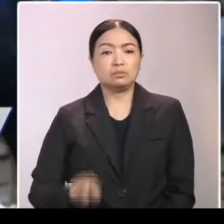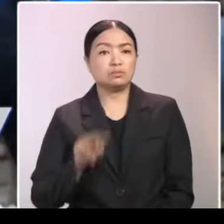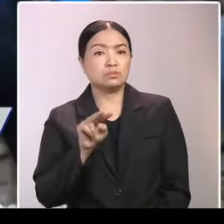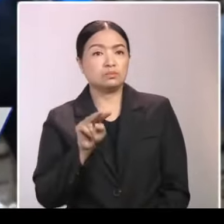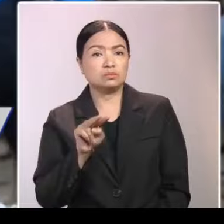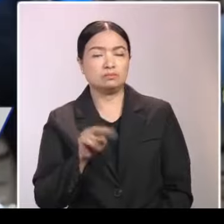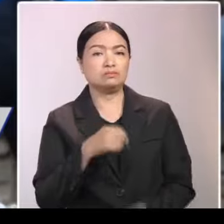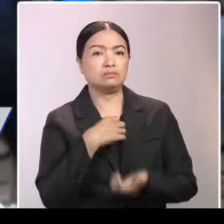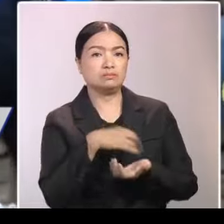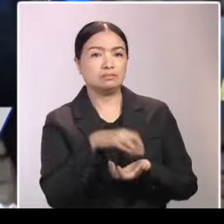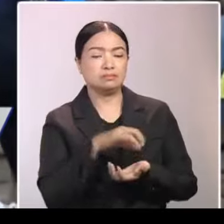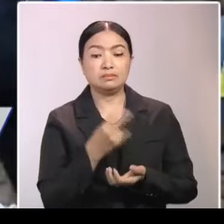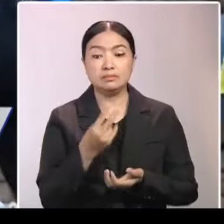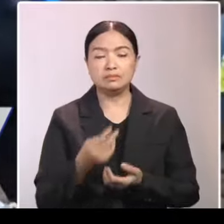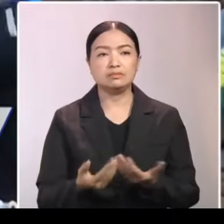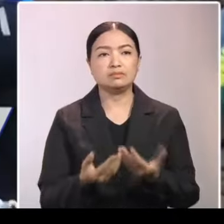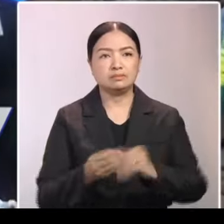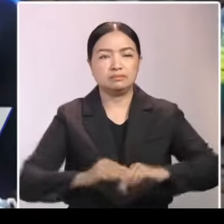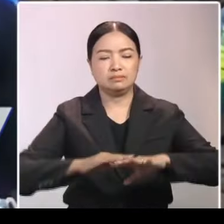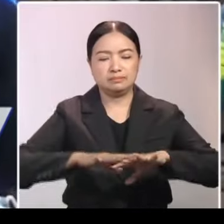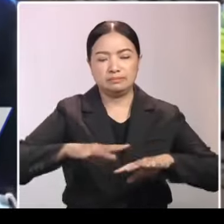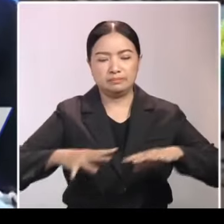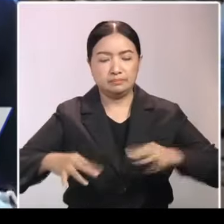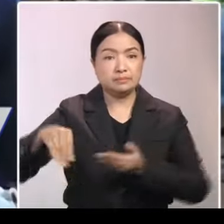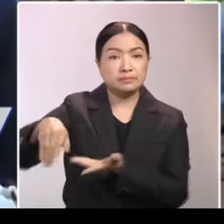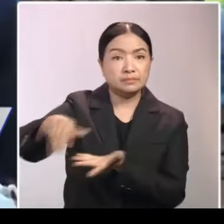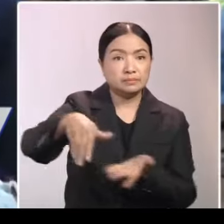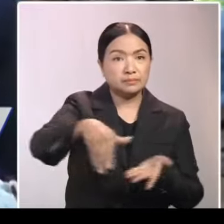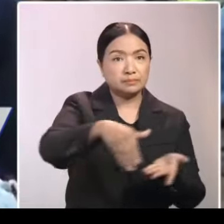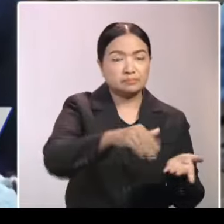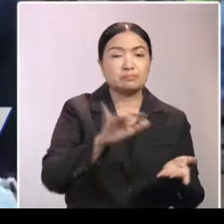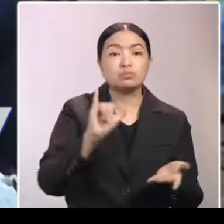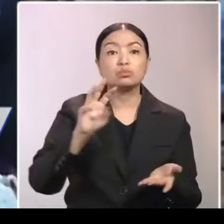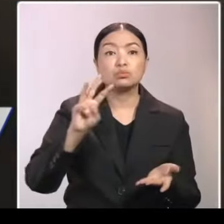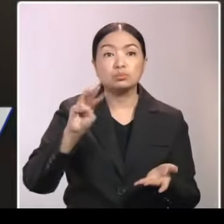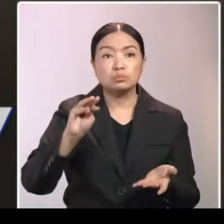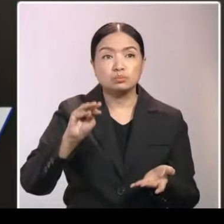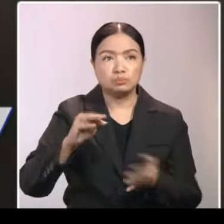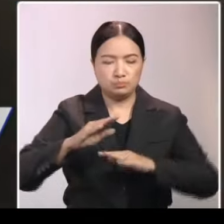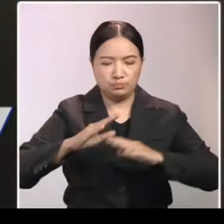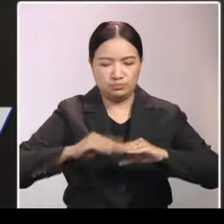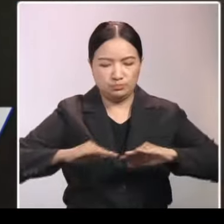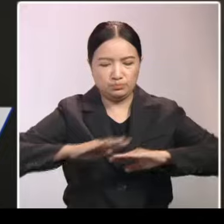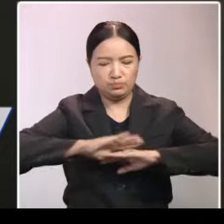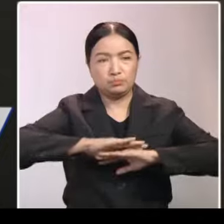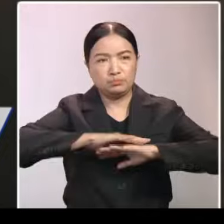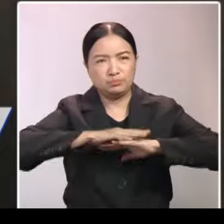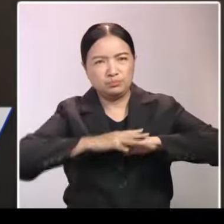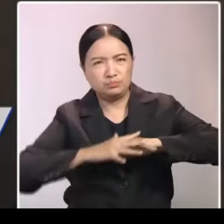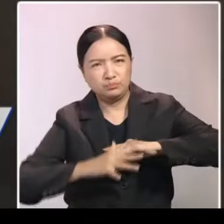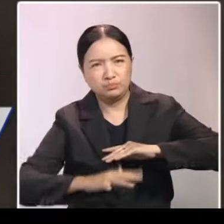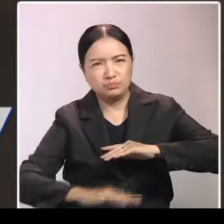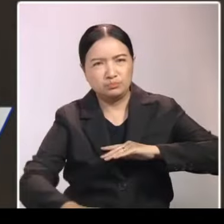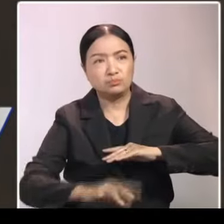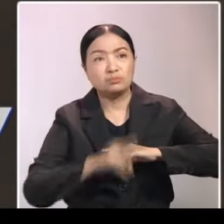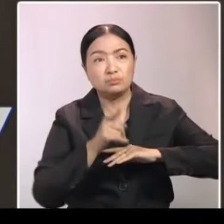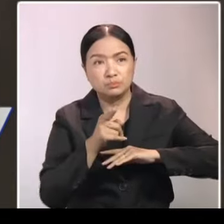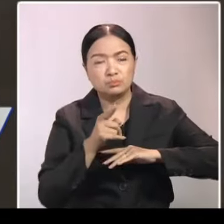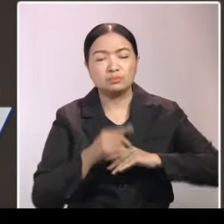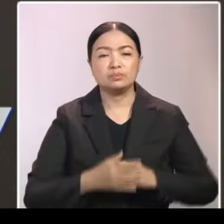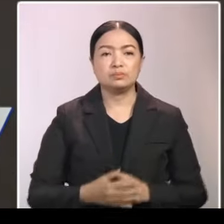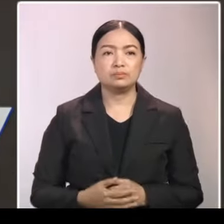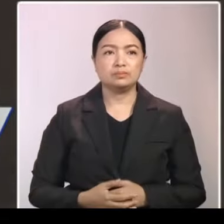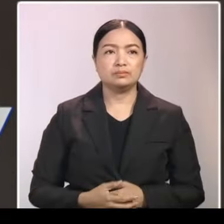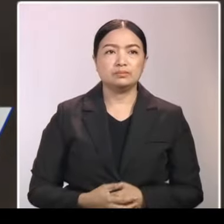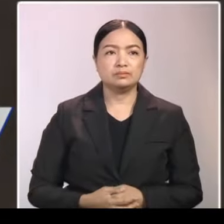เล่าครับบอกว่าเห็นตลิ่งริมแม่น้ำยมเนี่ยเริ่มทรุดตัวคือคนในบ้านเนี่ยมันตั้งตัวไม่ทันเนี่ยฮะจากเหตุการณ์นี้จาก